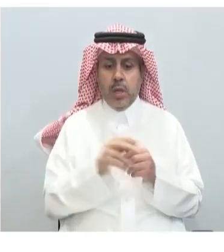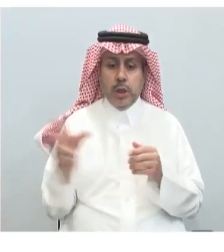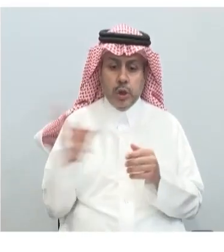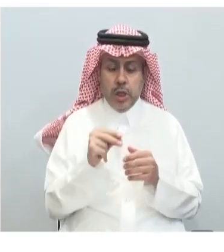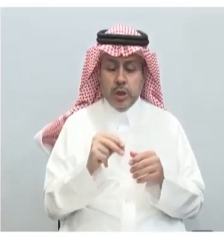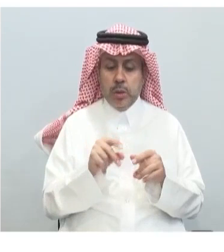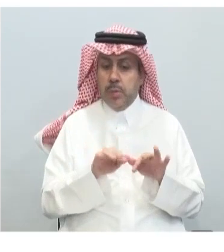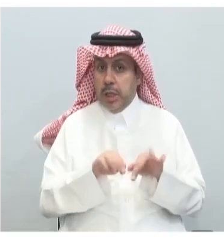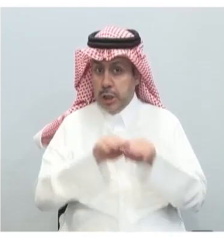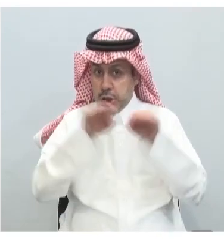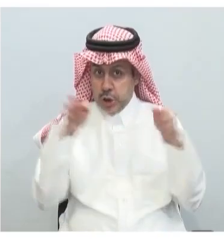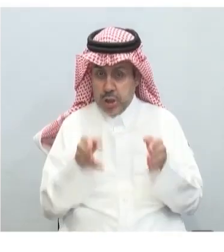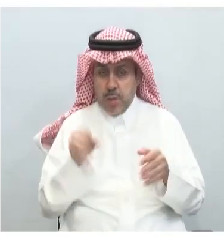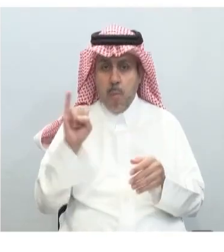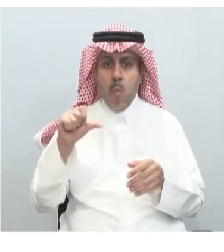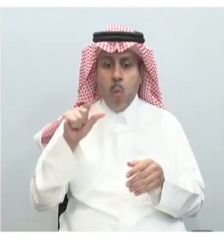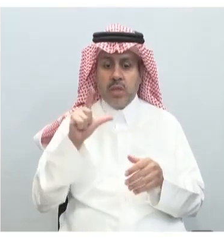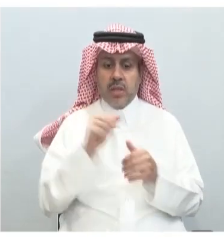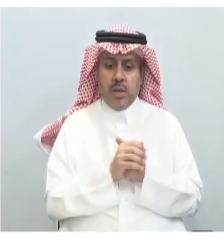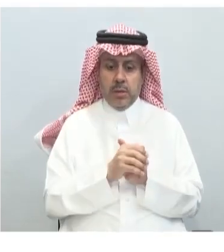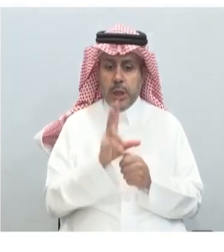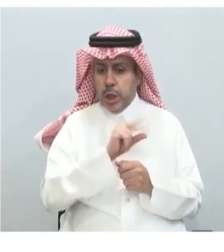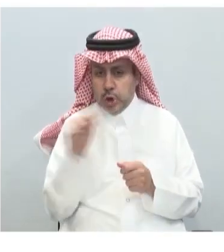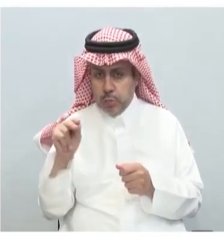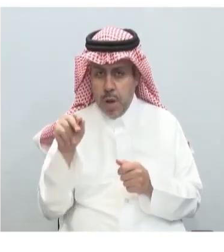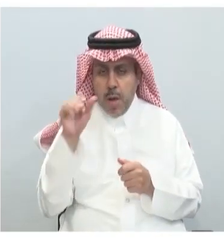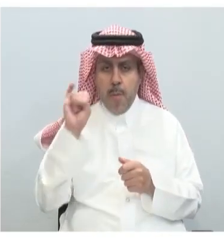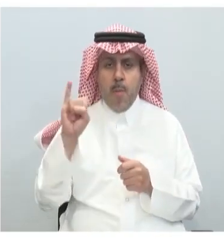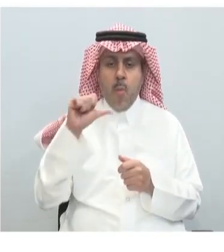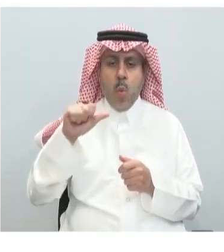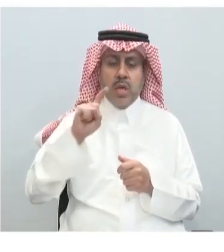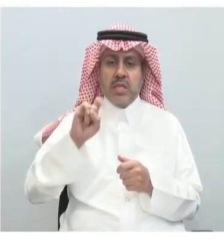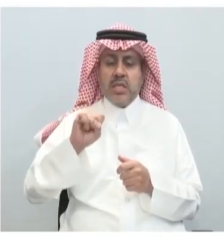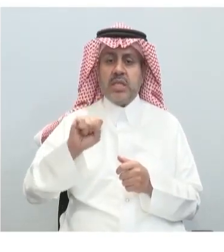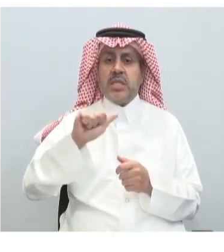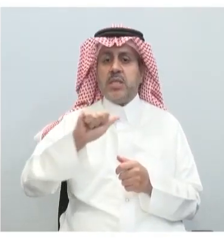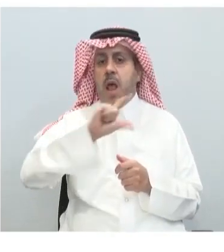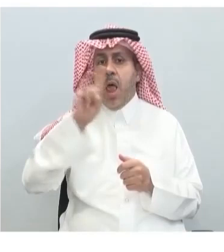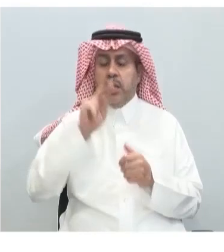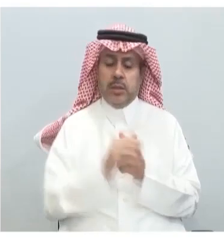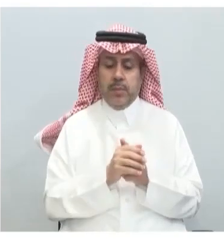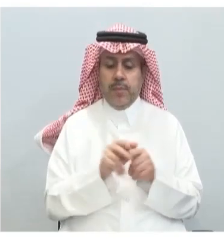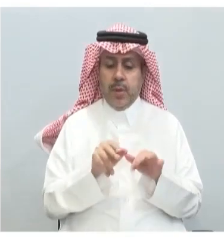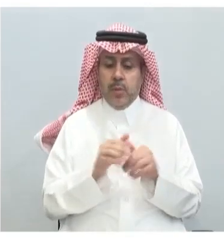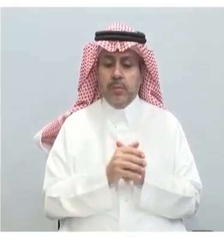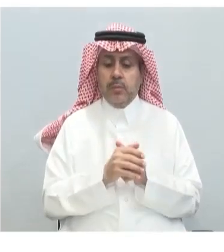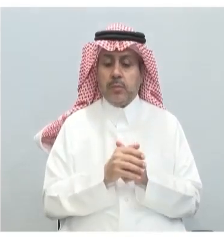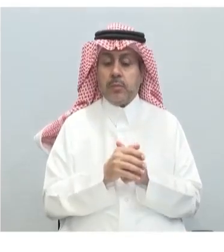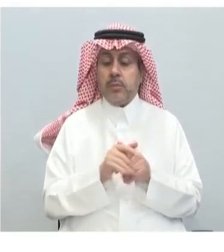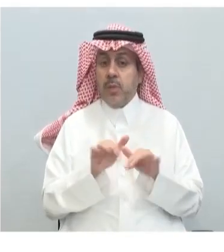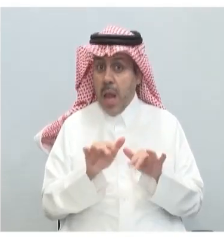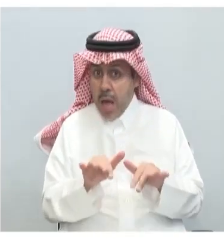الاجهزه الشبه الموصله تعد اشبا الموصلات كذلك اجزاء مهمه في الاجهزه الكهربائيه الالكترونيه الحديثه من